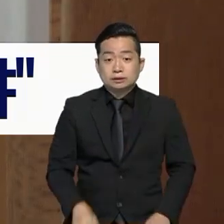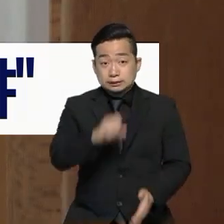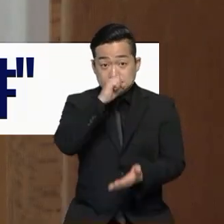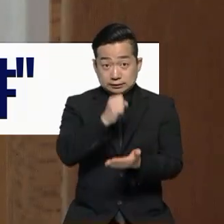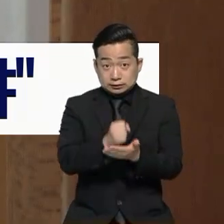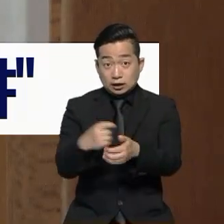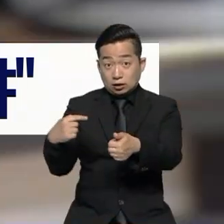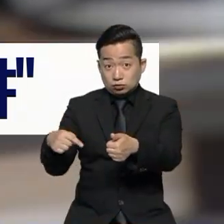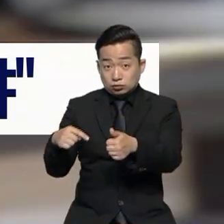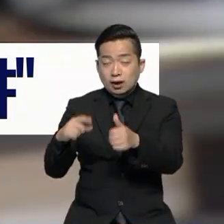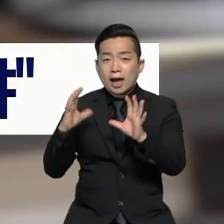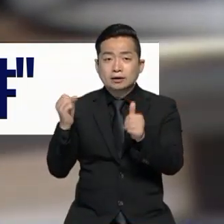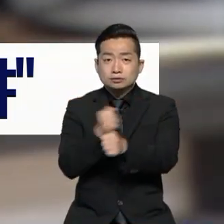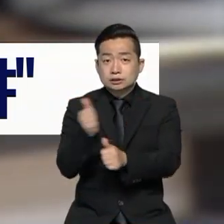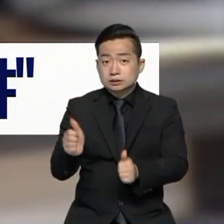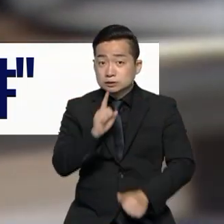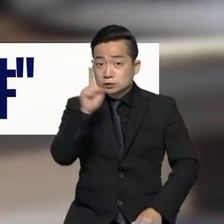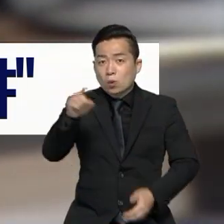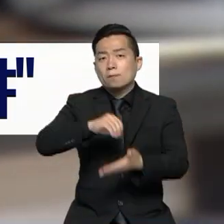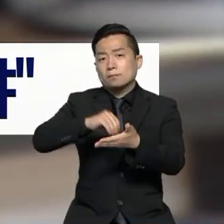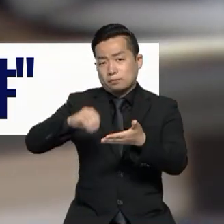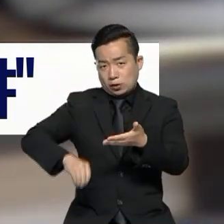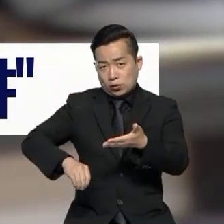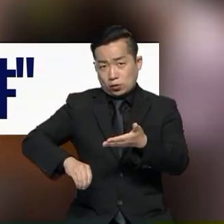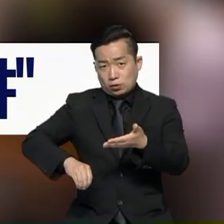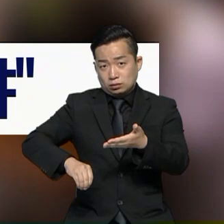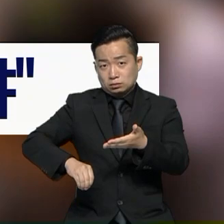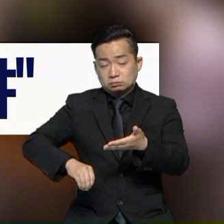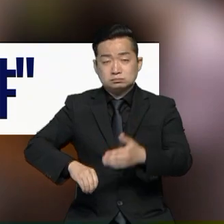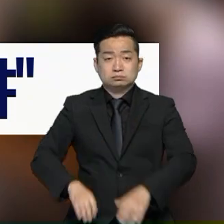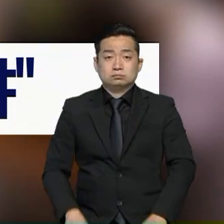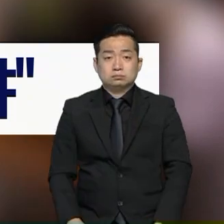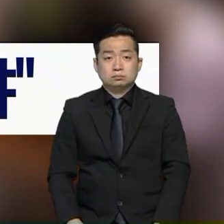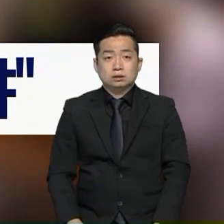생활지도를 아동학대 신고 대상에서 빼 아니면